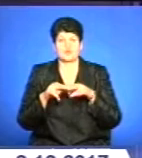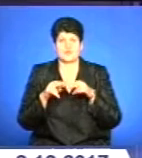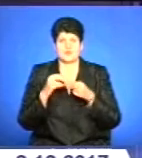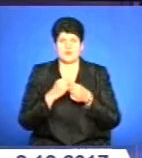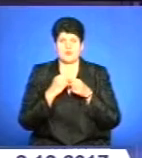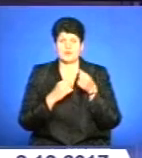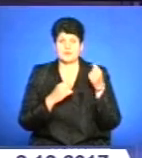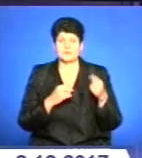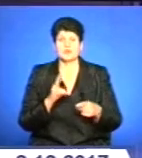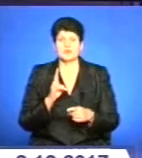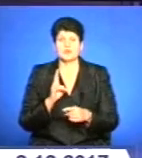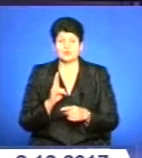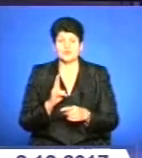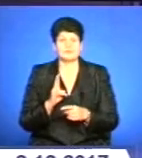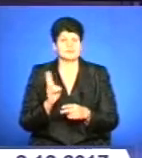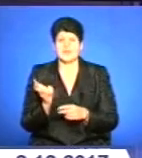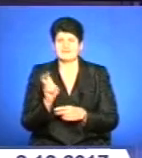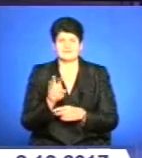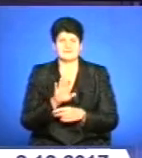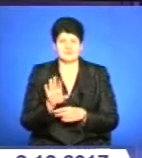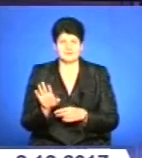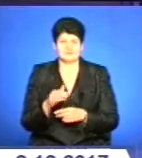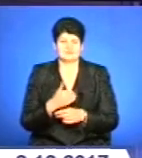роботи. Ніхто з чиновників так і не виявив